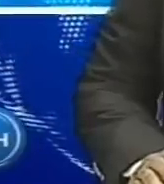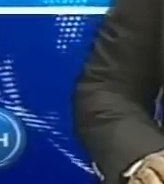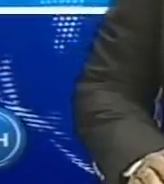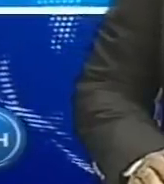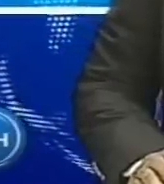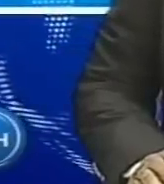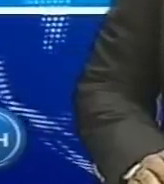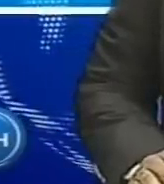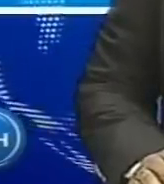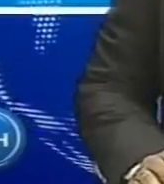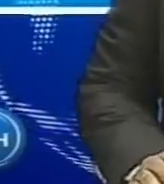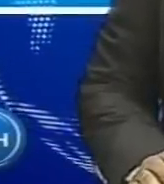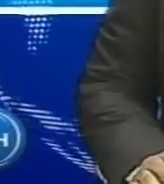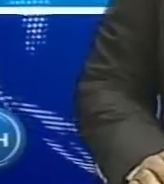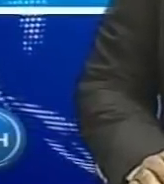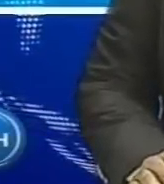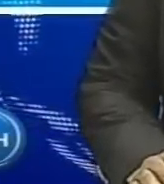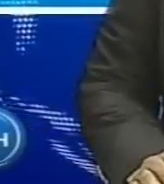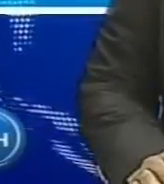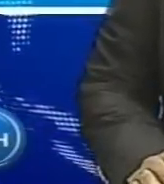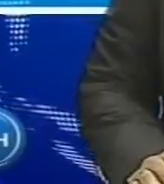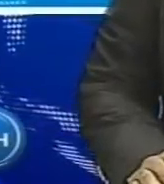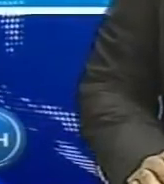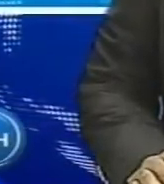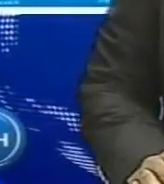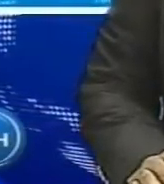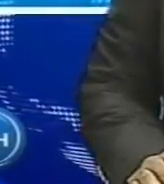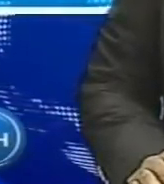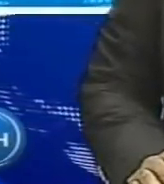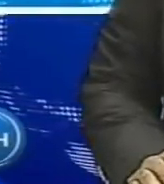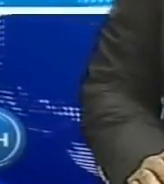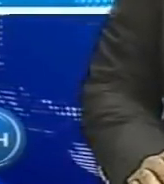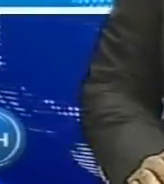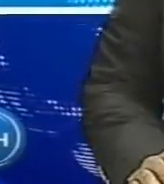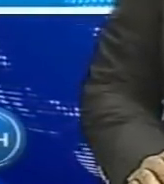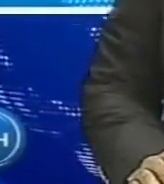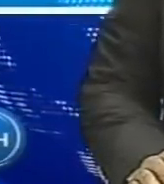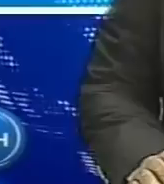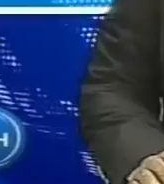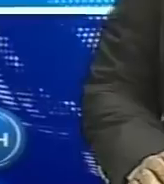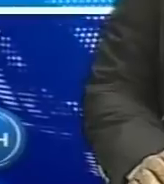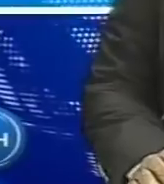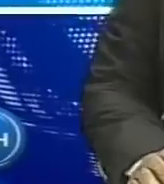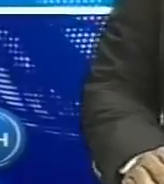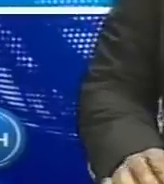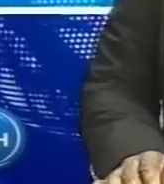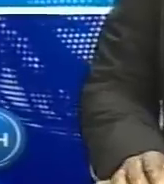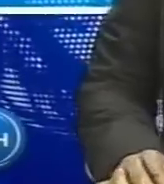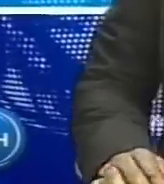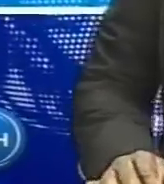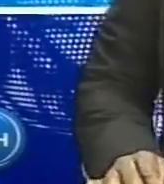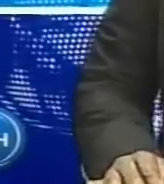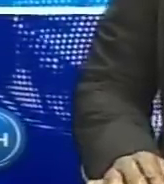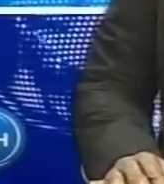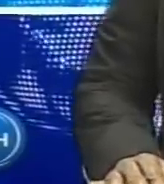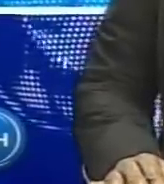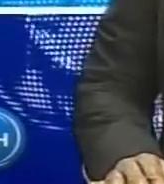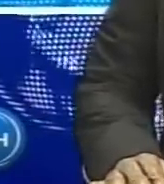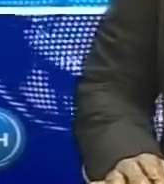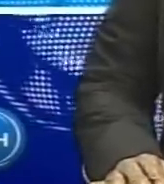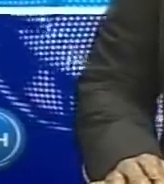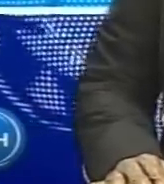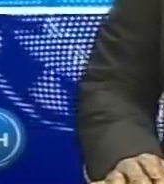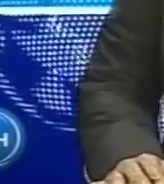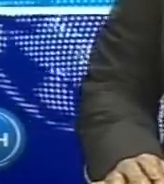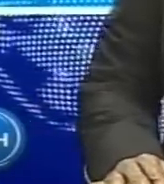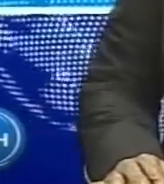de santé et de prospérité. Ce 62e anniversaire qui est commémoré dans un contexte difficile marqué par